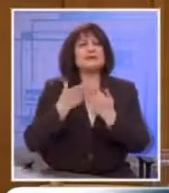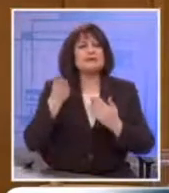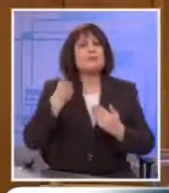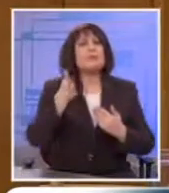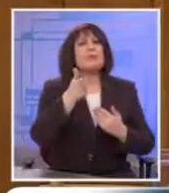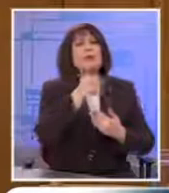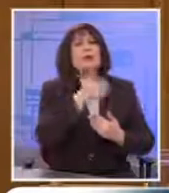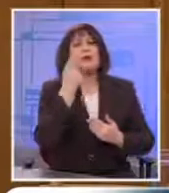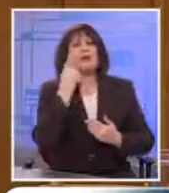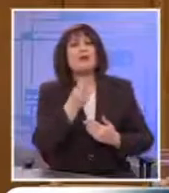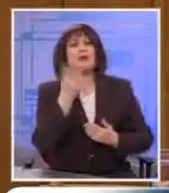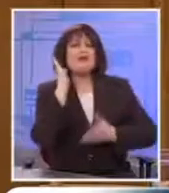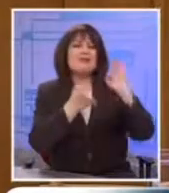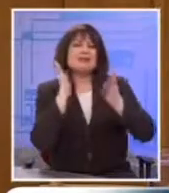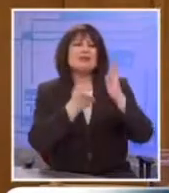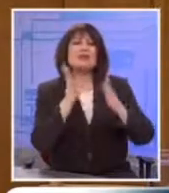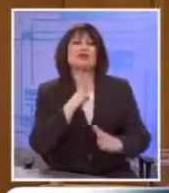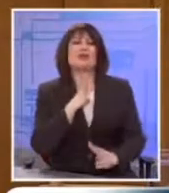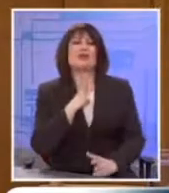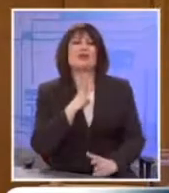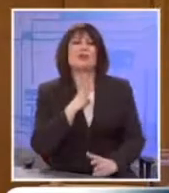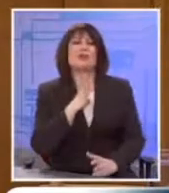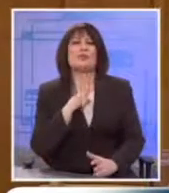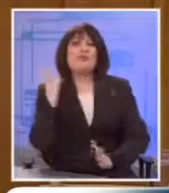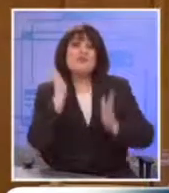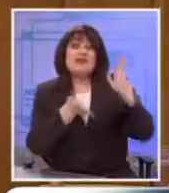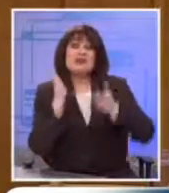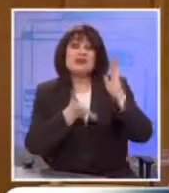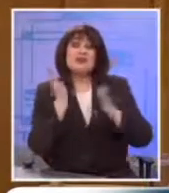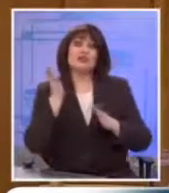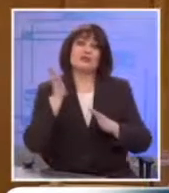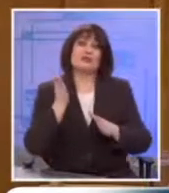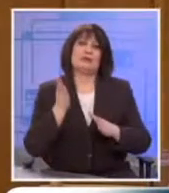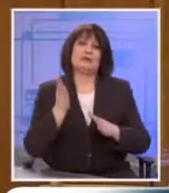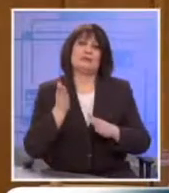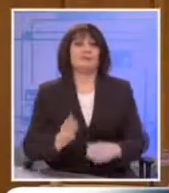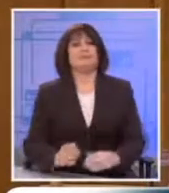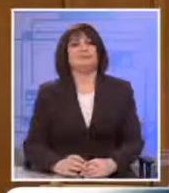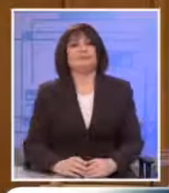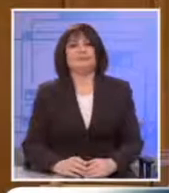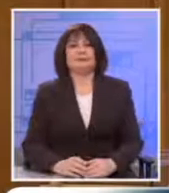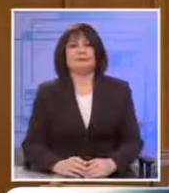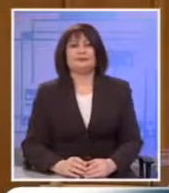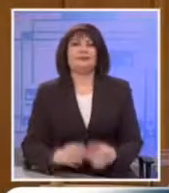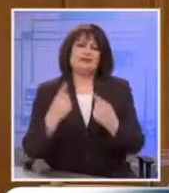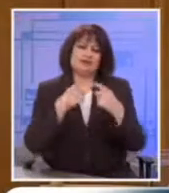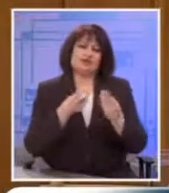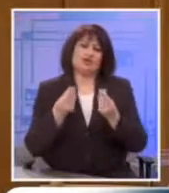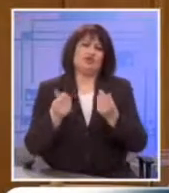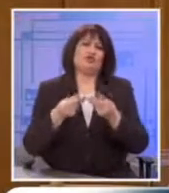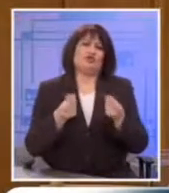ότι οι άνθρωποι βασανίζονται. Υπάρχει βασανισμός. Με κάθε τρόπο.